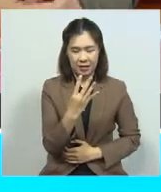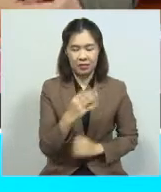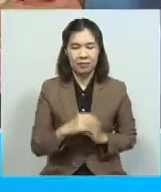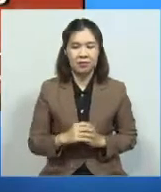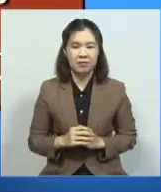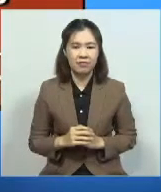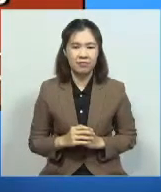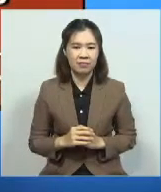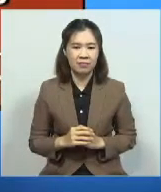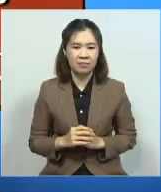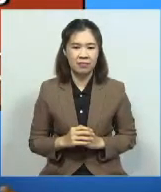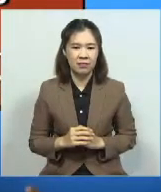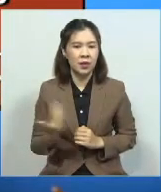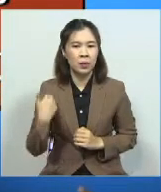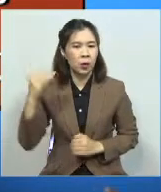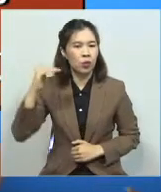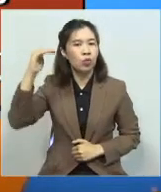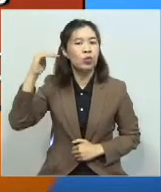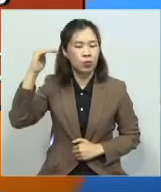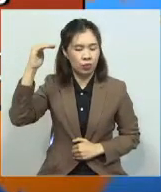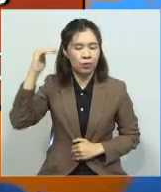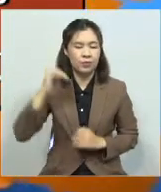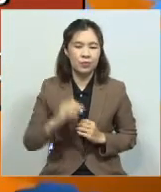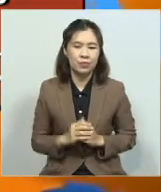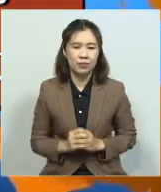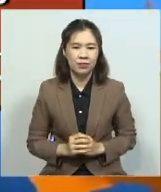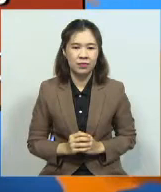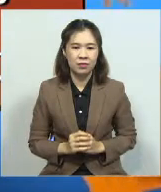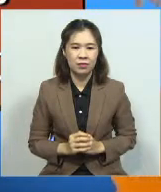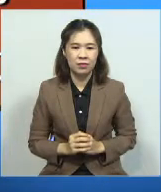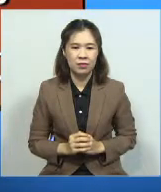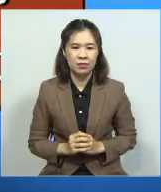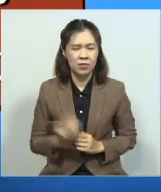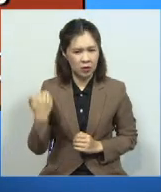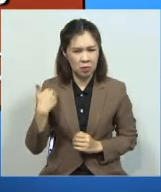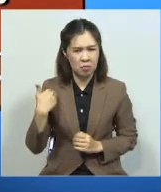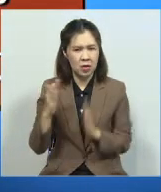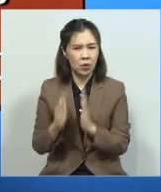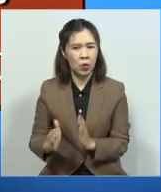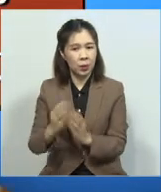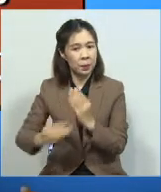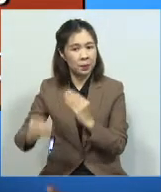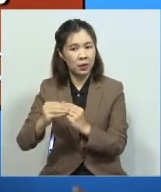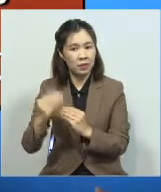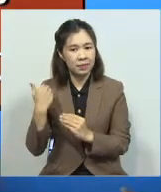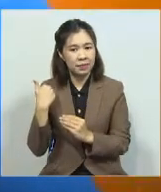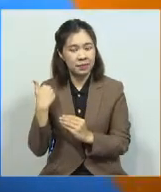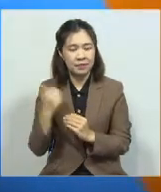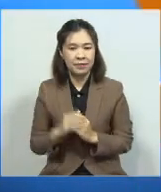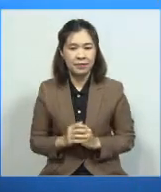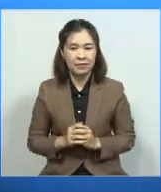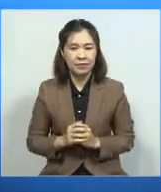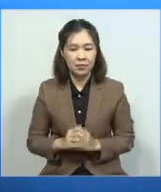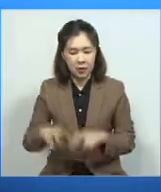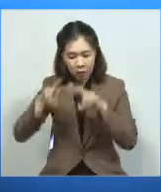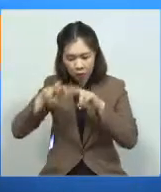ป็นผู้ใหญ่แล้วนะครับ ค่ะเท่าที่ดูจะมีมากกว่านี้ไหมคะท่านรองคะ ก็ถ้าตรวจส